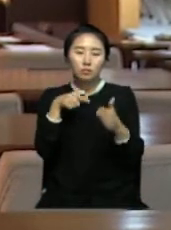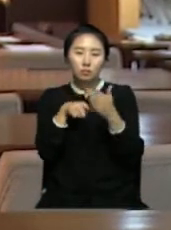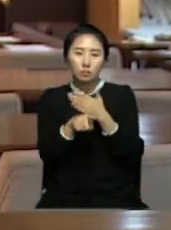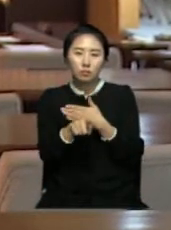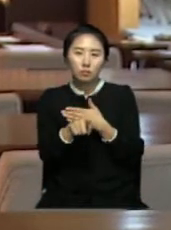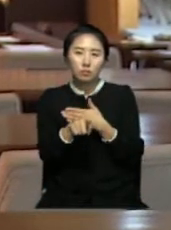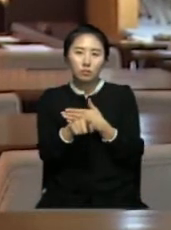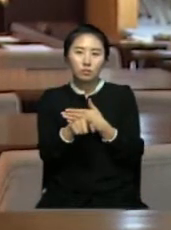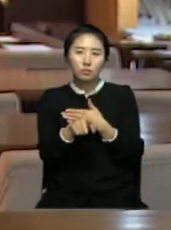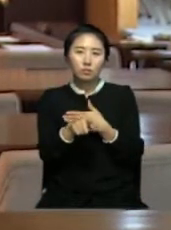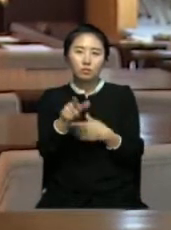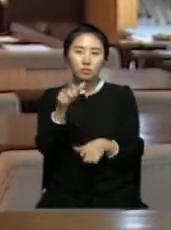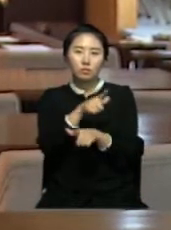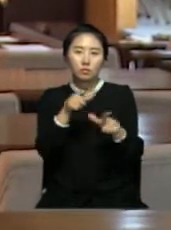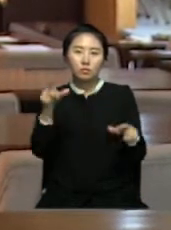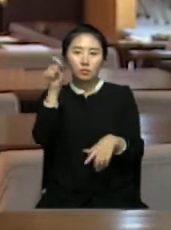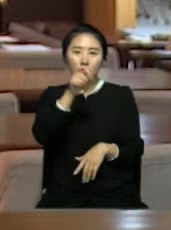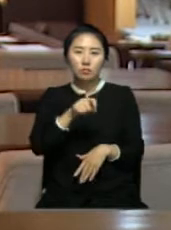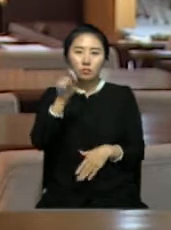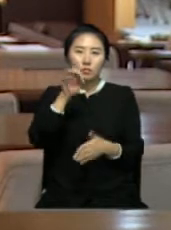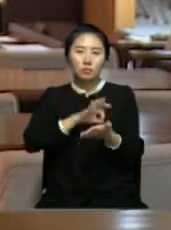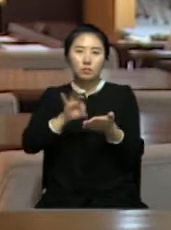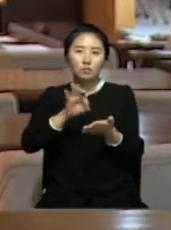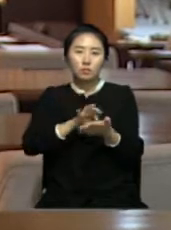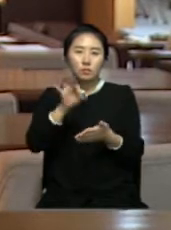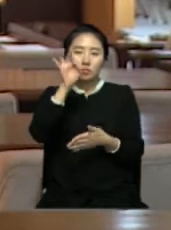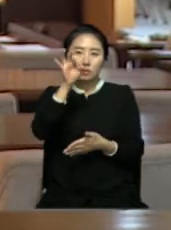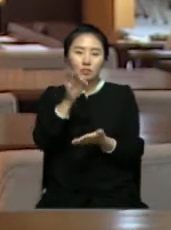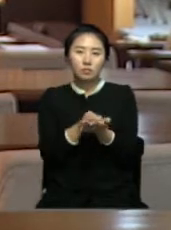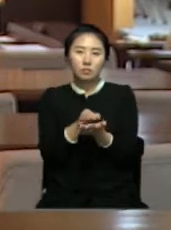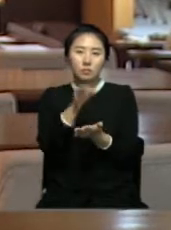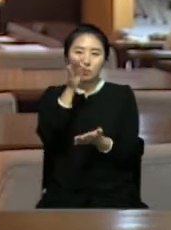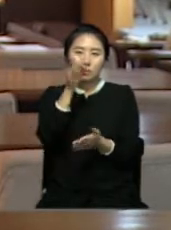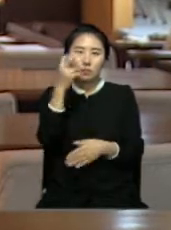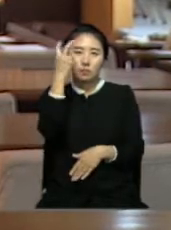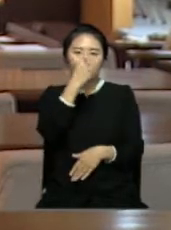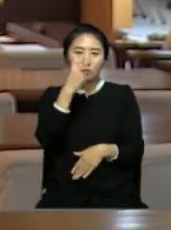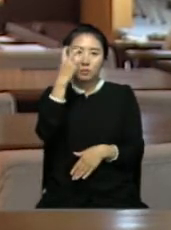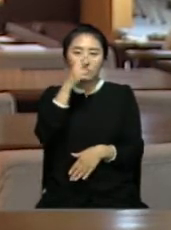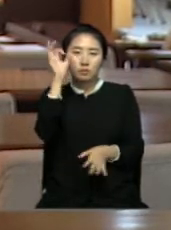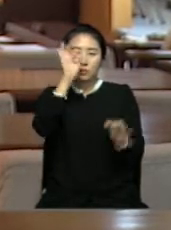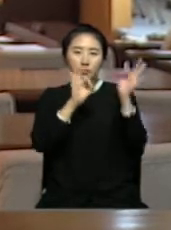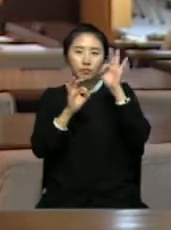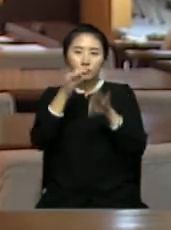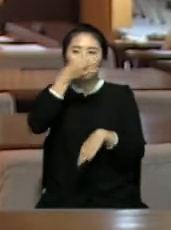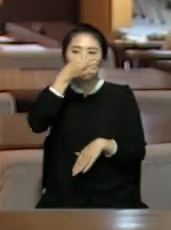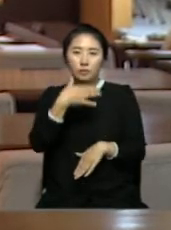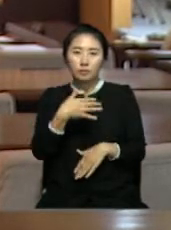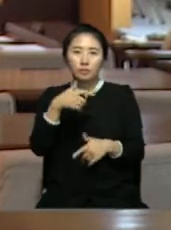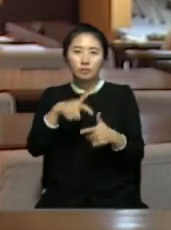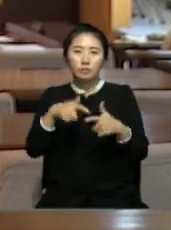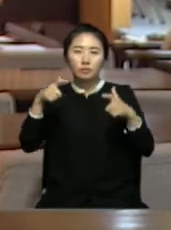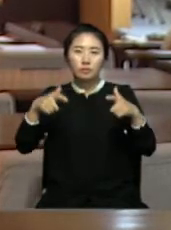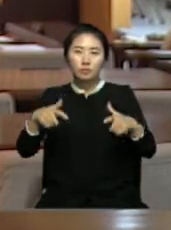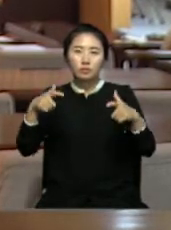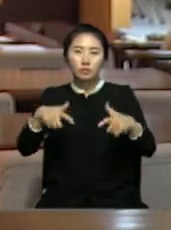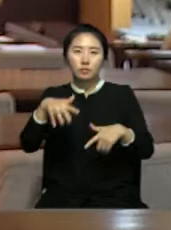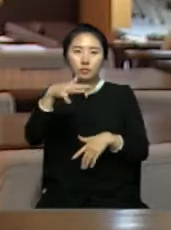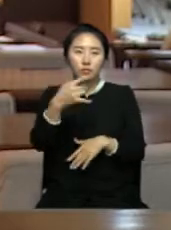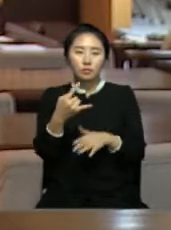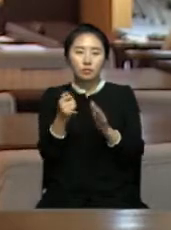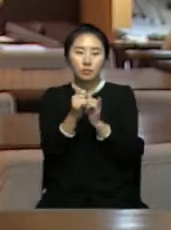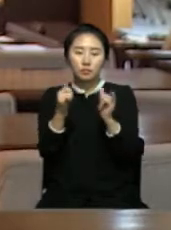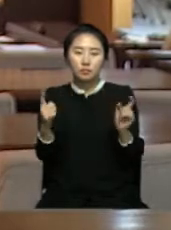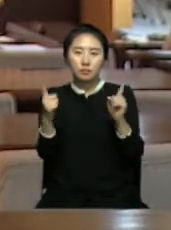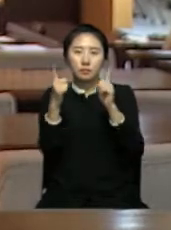어 타즈 자치구에 비해 사용료가 비싸고 주소 검색으로 찾기도 힘들다 는 건데요 강남부 왜 최민수 구현